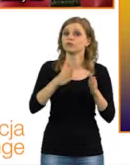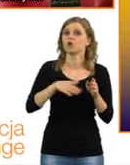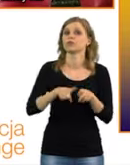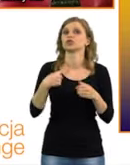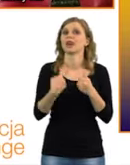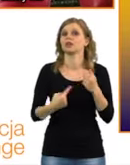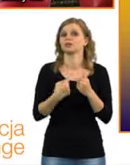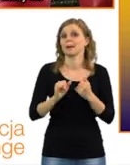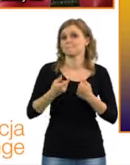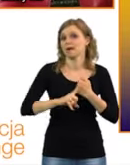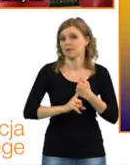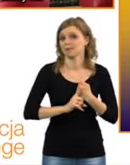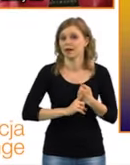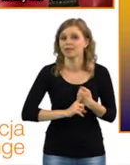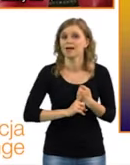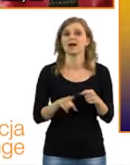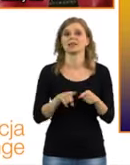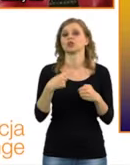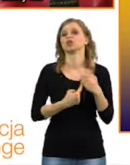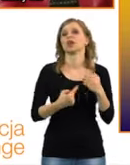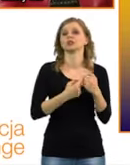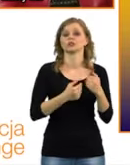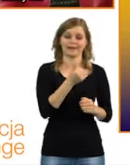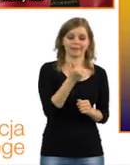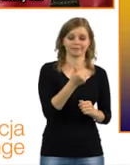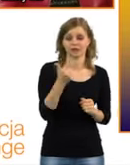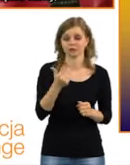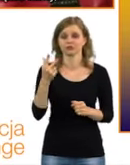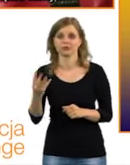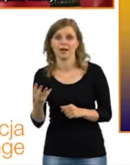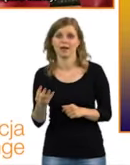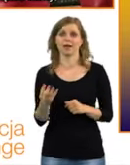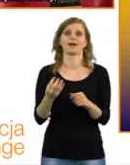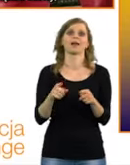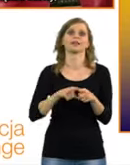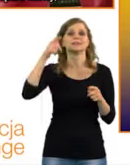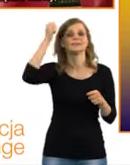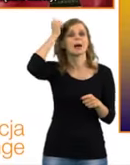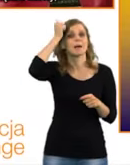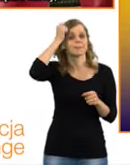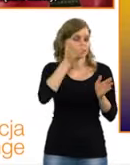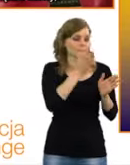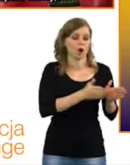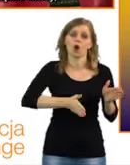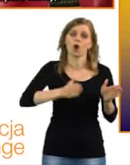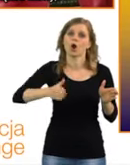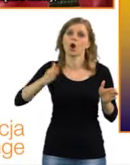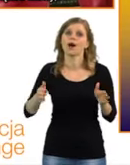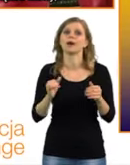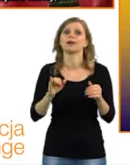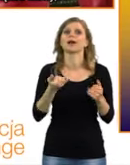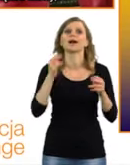liczenia matematycznego, do liczenia takiego 1, 2, 3, 4. zapamiętywanie kolejności po